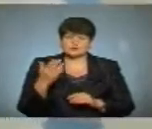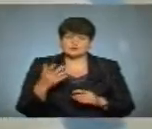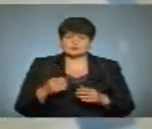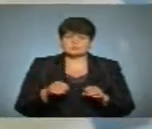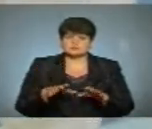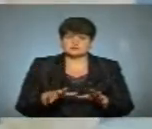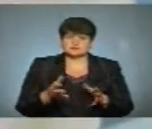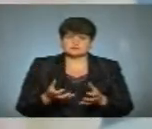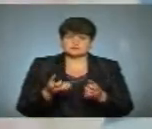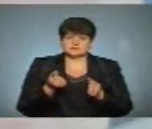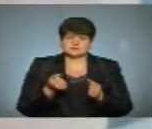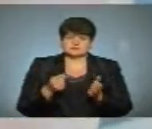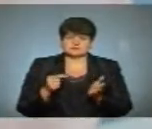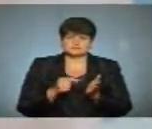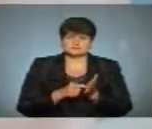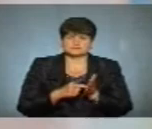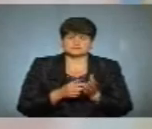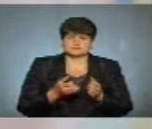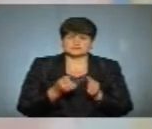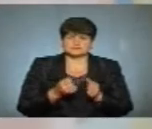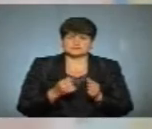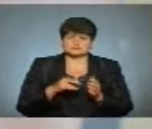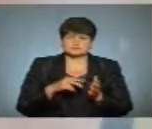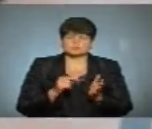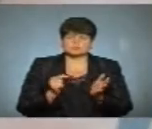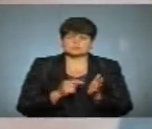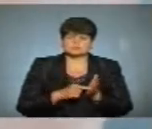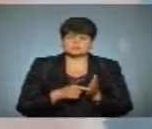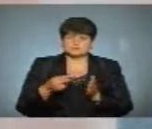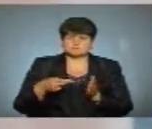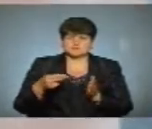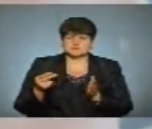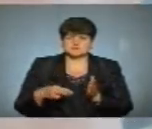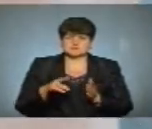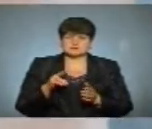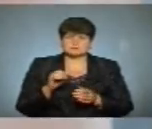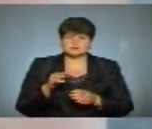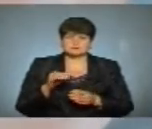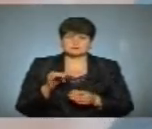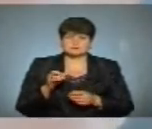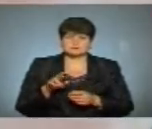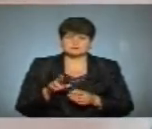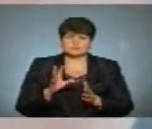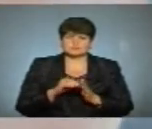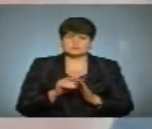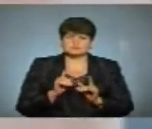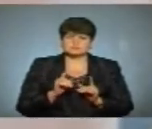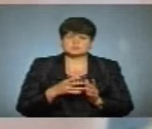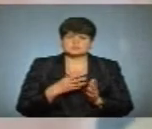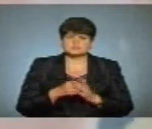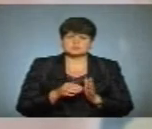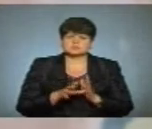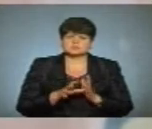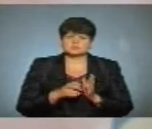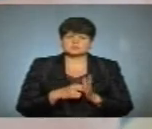петицію із телефона. Заходжу по посилці, натискаю підписати петицію, ввожу лише свою електронну